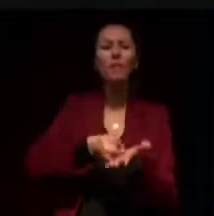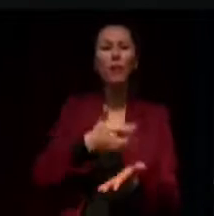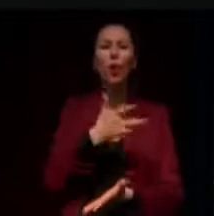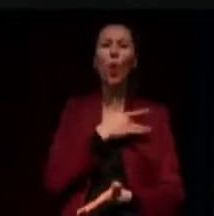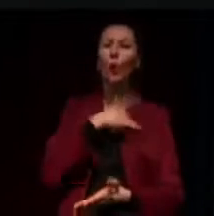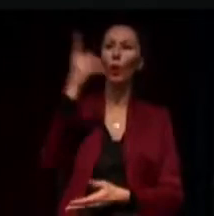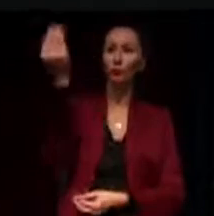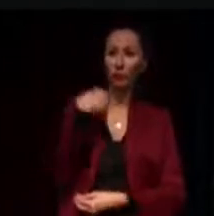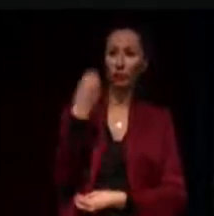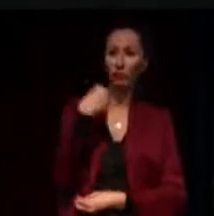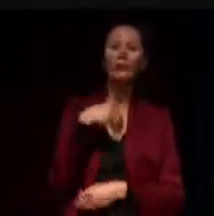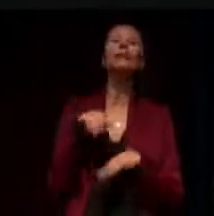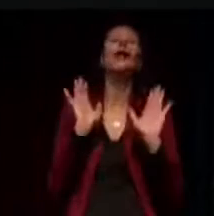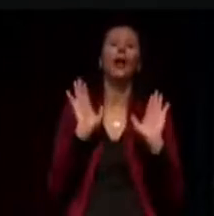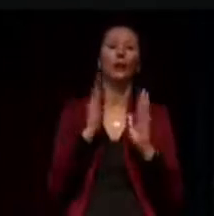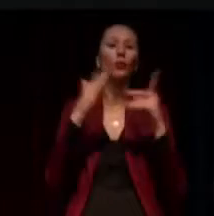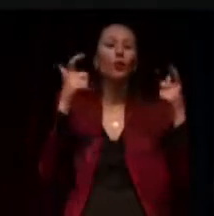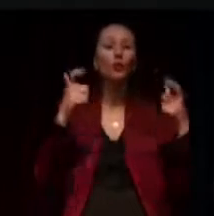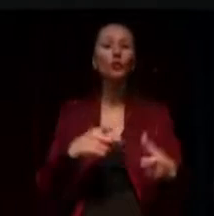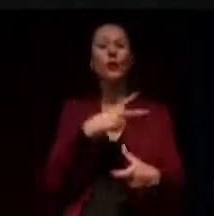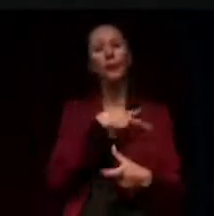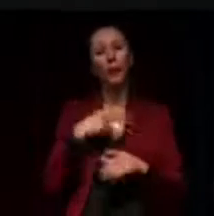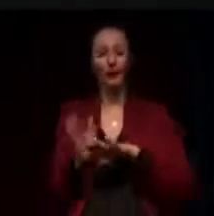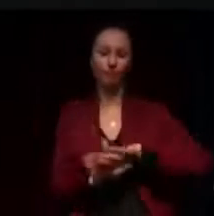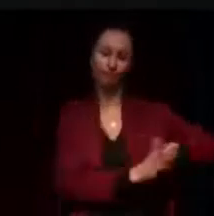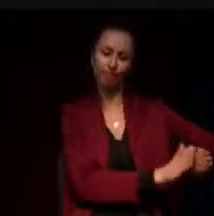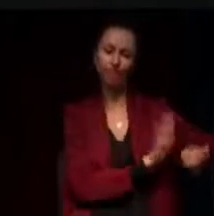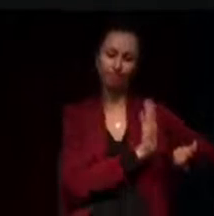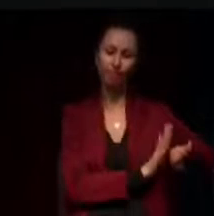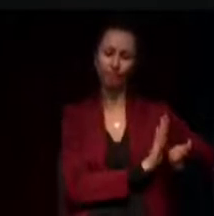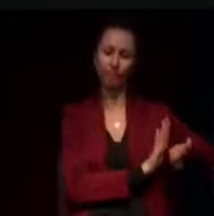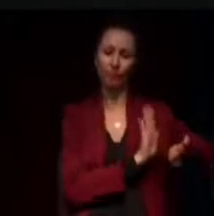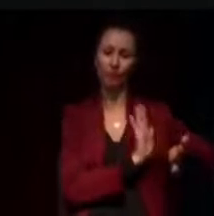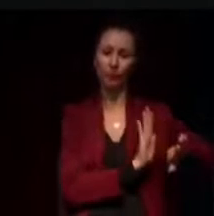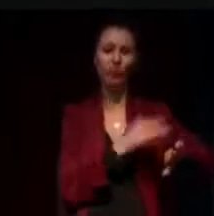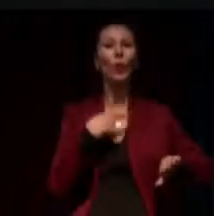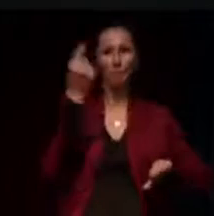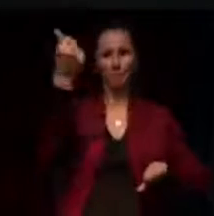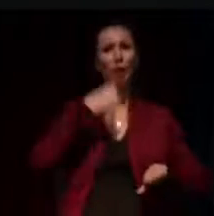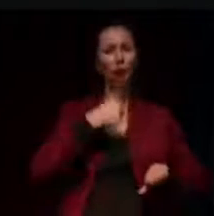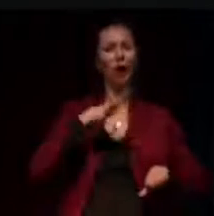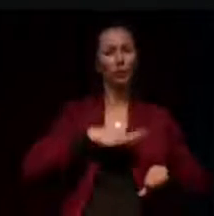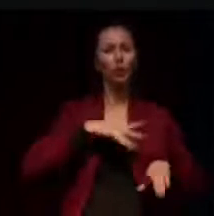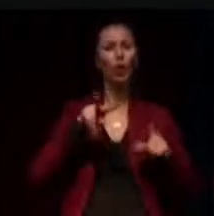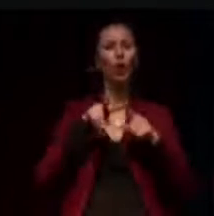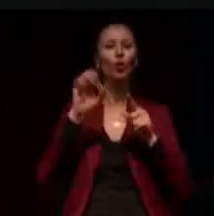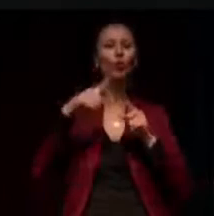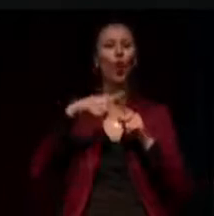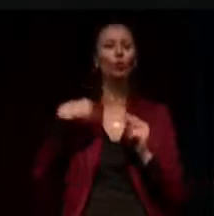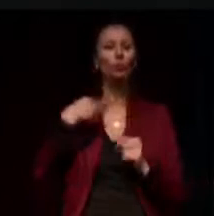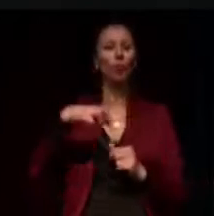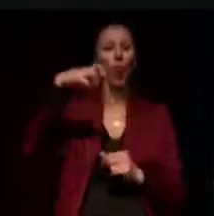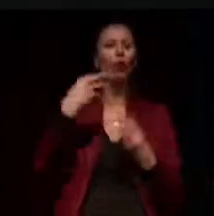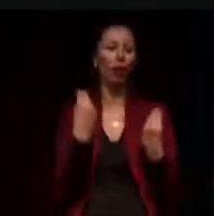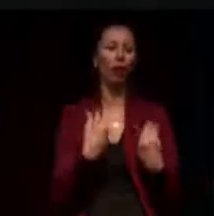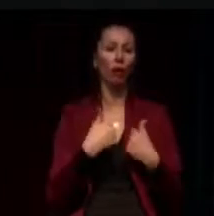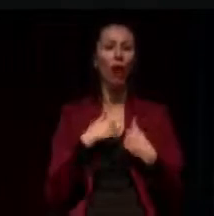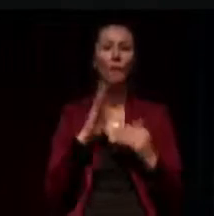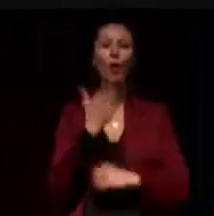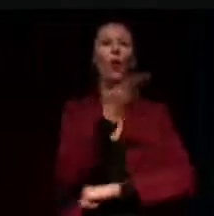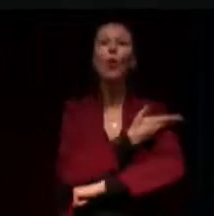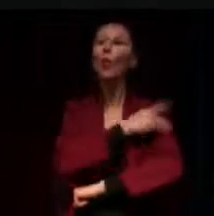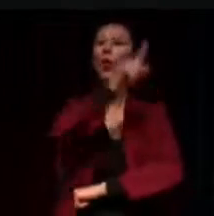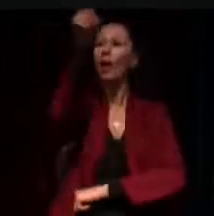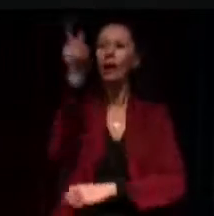gönüllü değiller. Büyükşehir Belediye'mizi bir ayrı yere koyalım burada. Bize para vermeye çok gönüllüler de kredi notumuzu iyi. Ama ülkeye vermeye hevesli